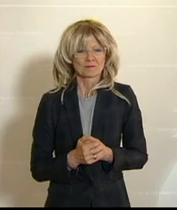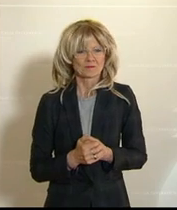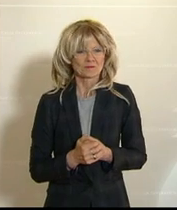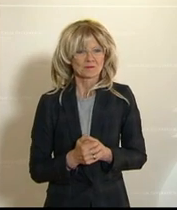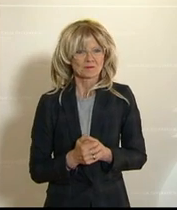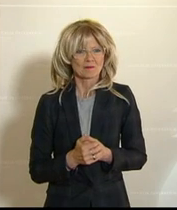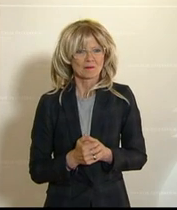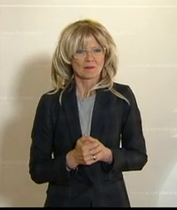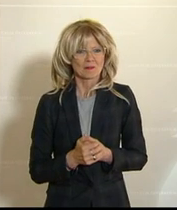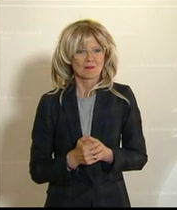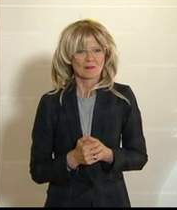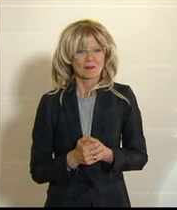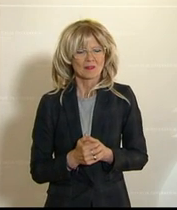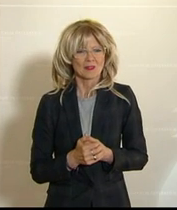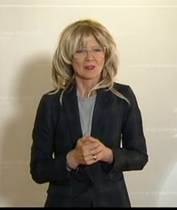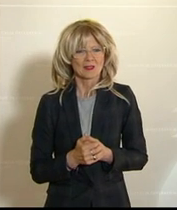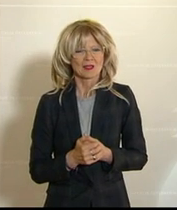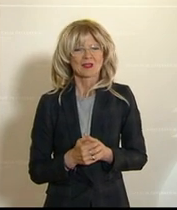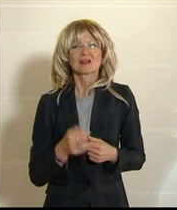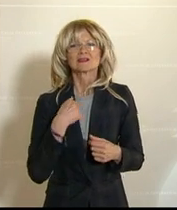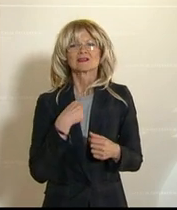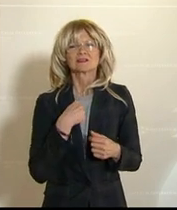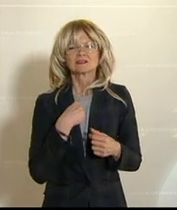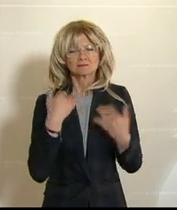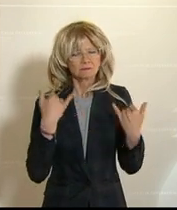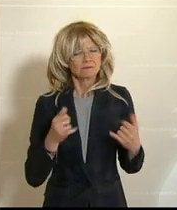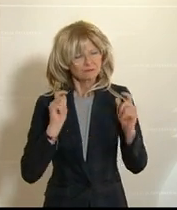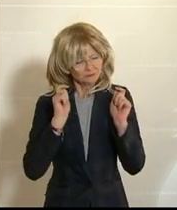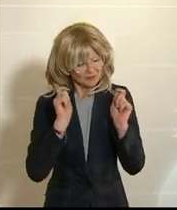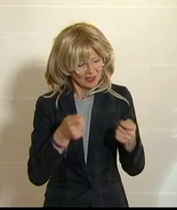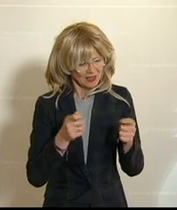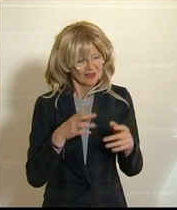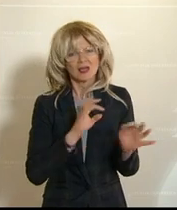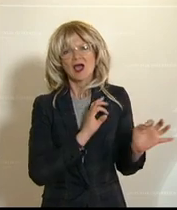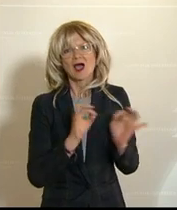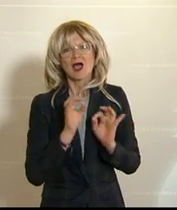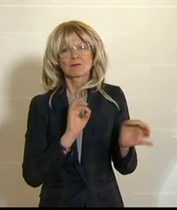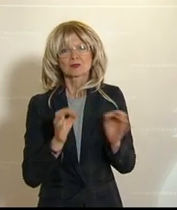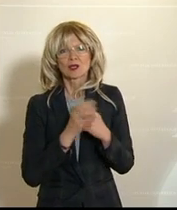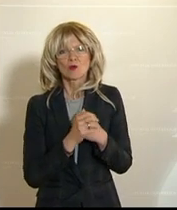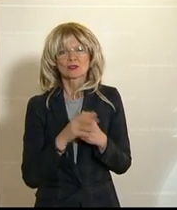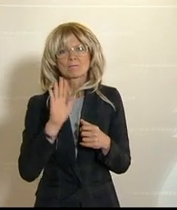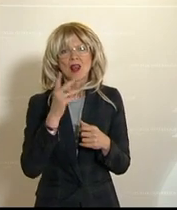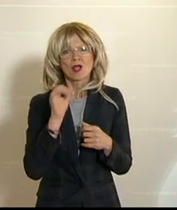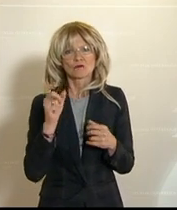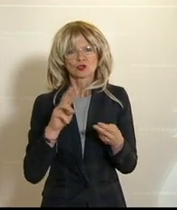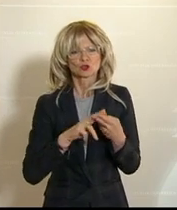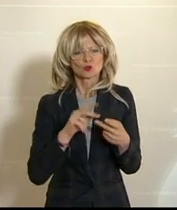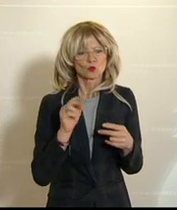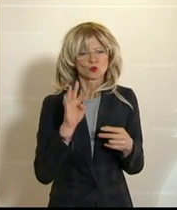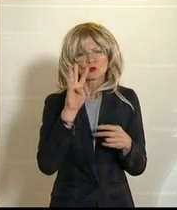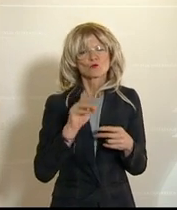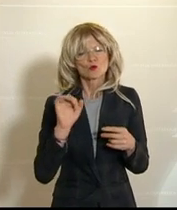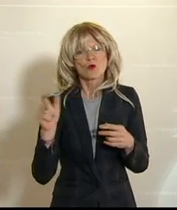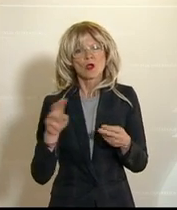Ich bringe folgenden Entschließungsantrag ein, der Abgeordneten Dagmar Belakovic, Peter Wurm, betreffend Ausführungsgesetz zum